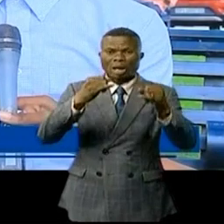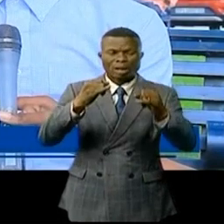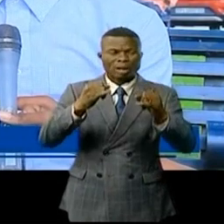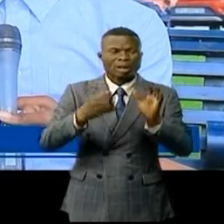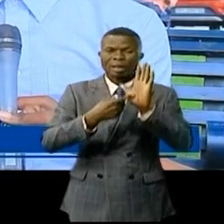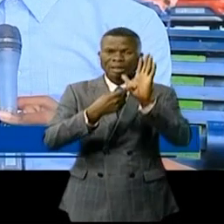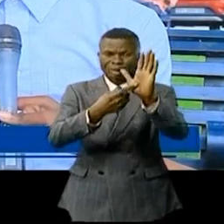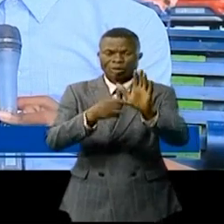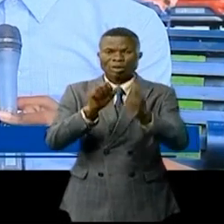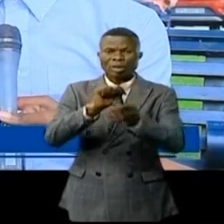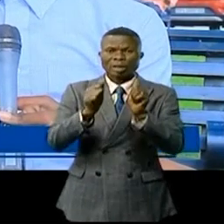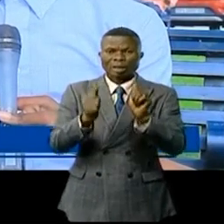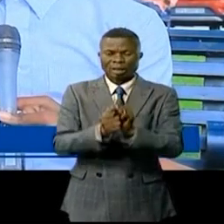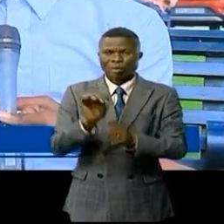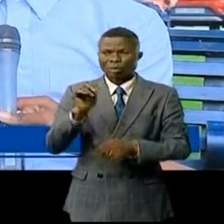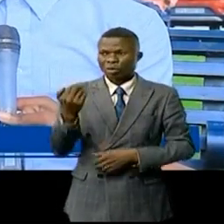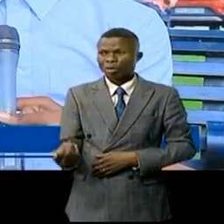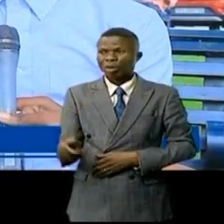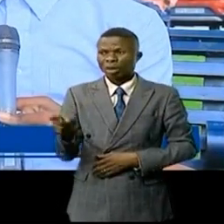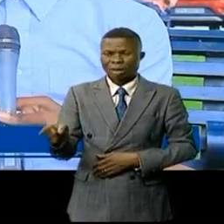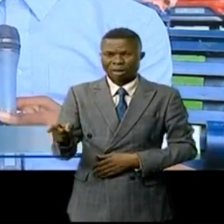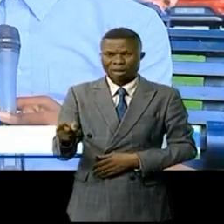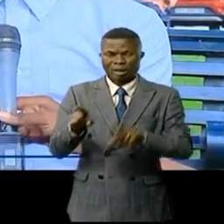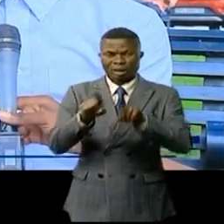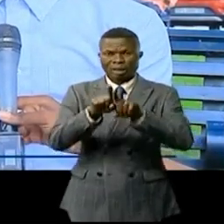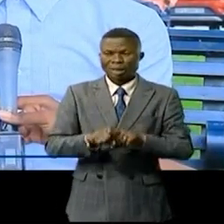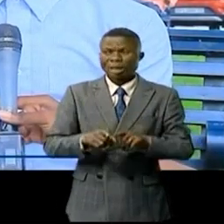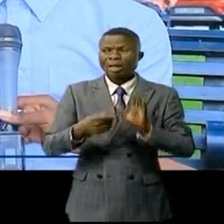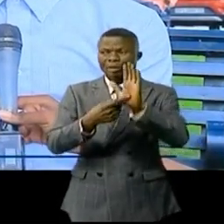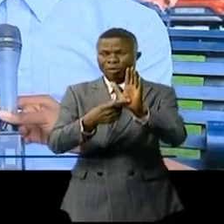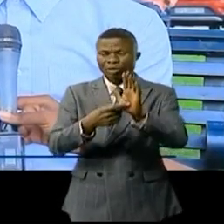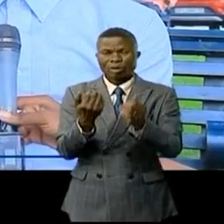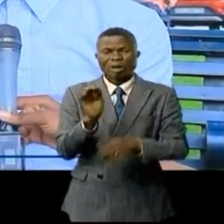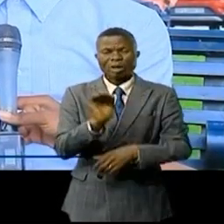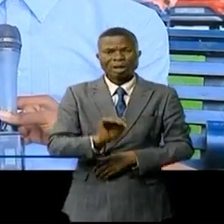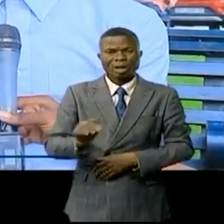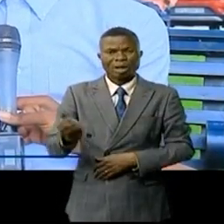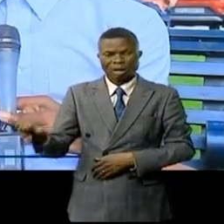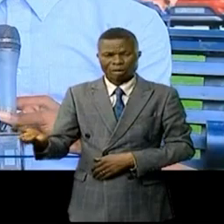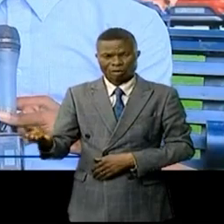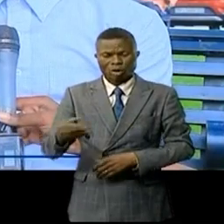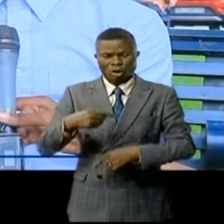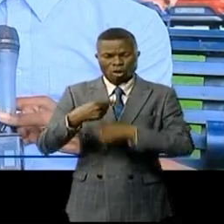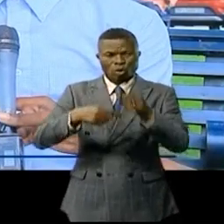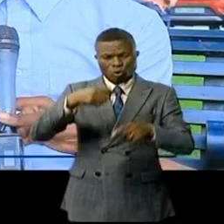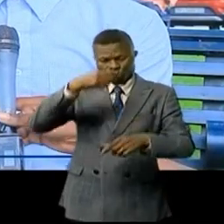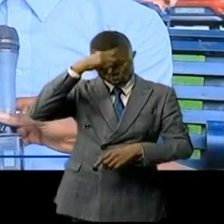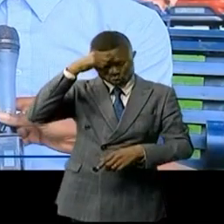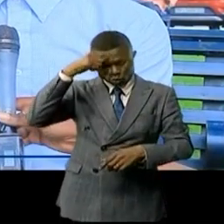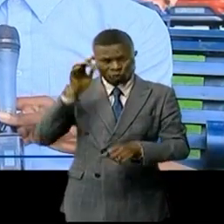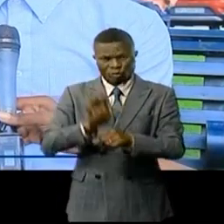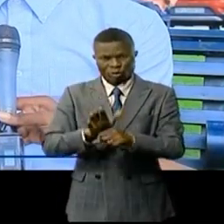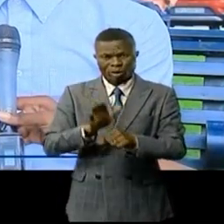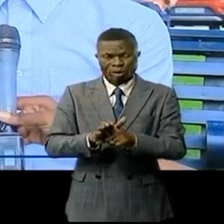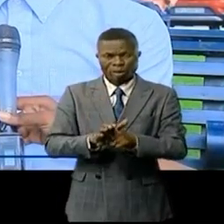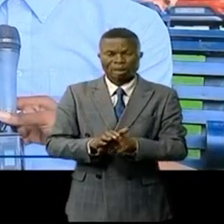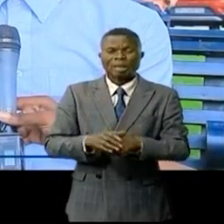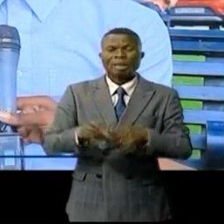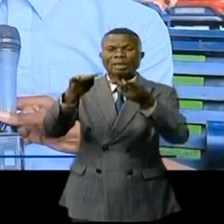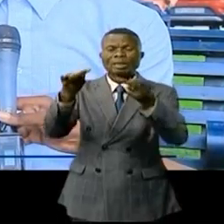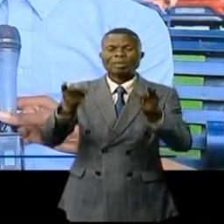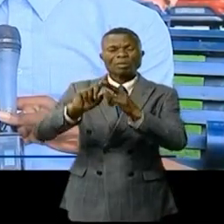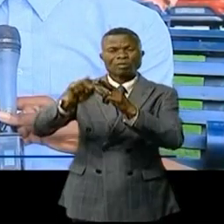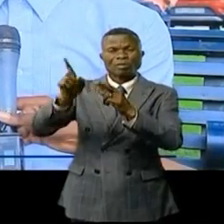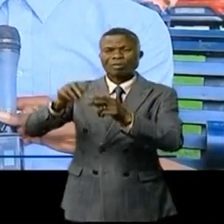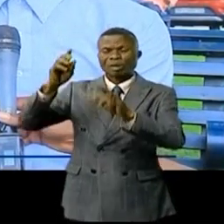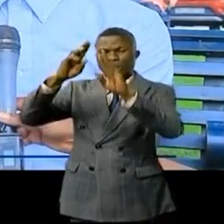la situation de ces enfants et qui montre les dangers que ces enfants sont en train de parcourir dans des sites de déplacés